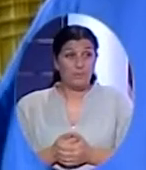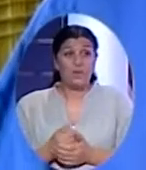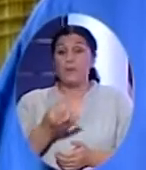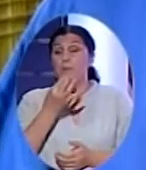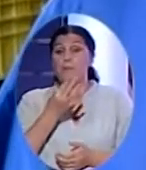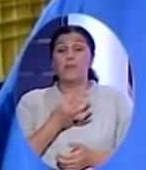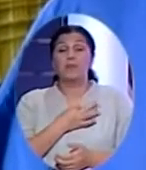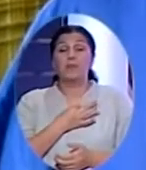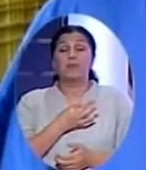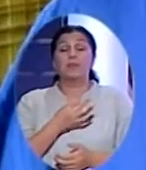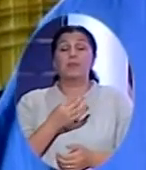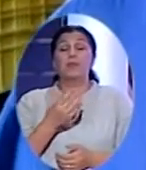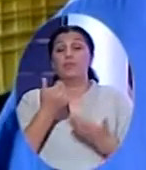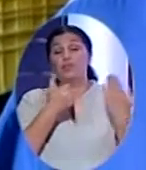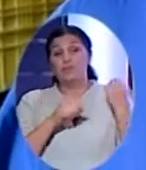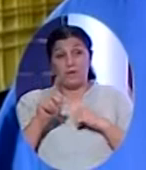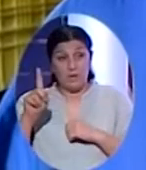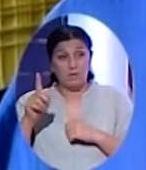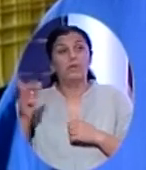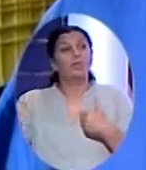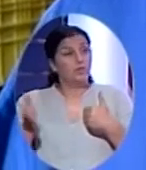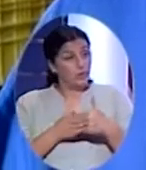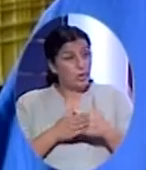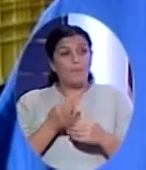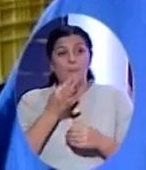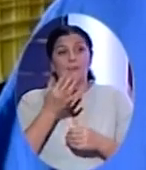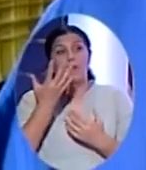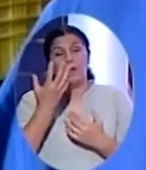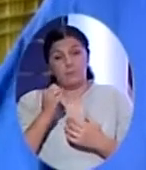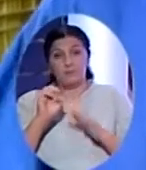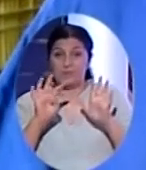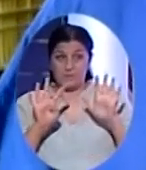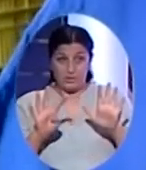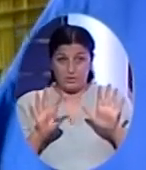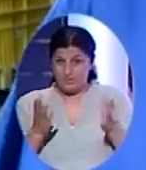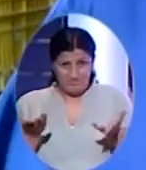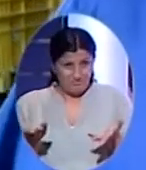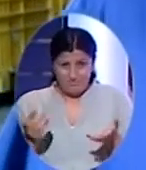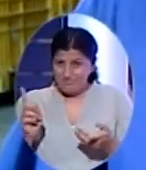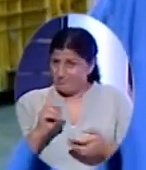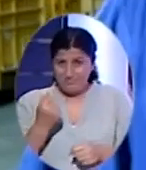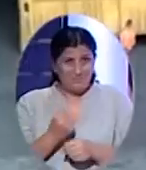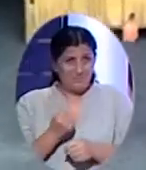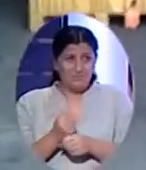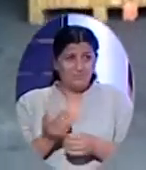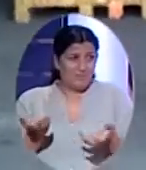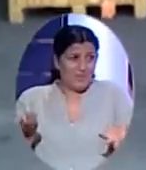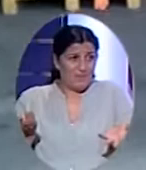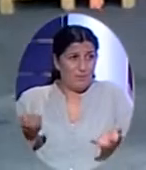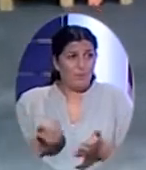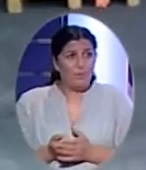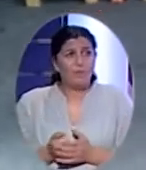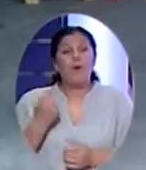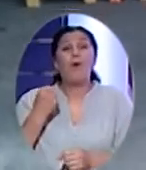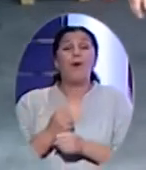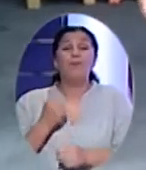בגיל 61, ואשתי גם מבוגרת, גם כן 59, לאן נלך? מי יקבל אותנו? ניסים לוגסי עובד